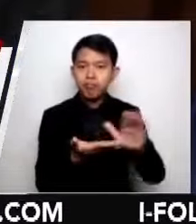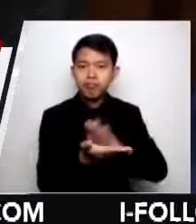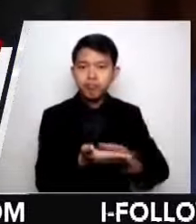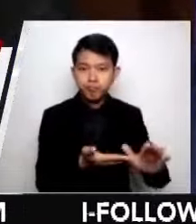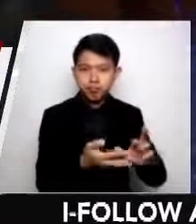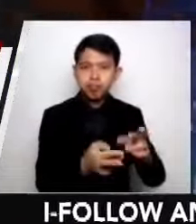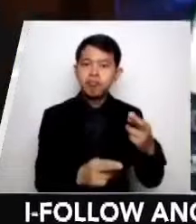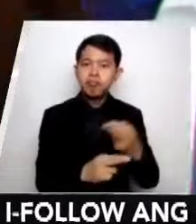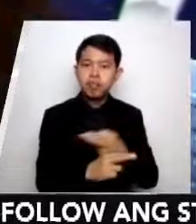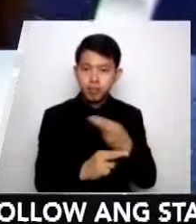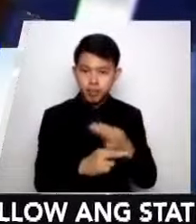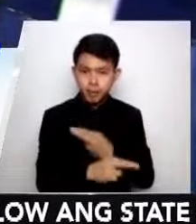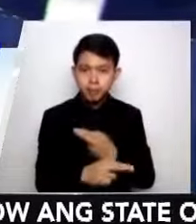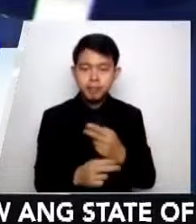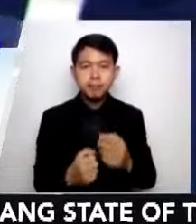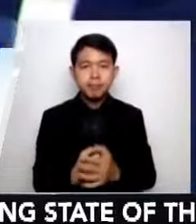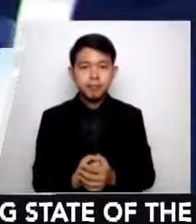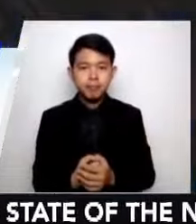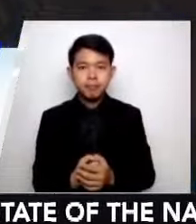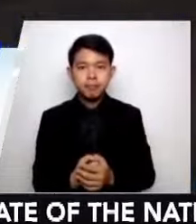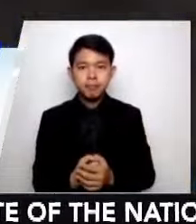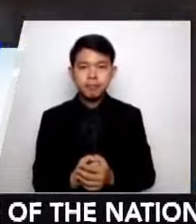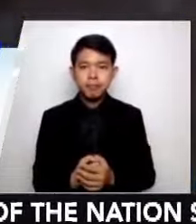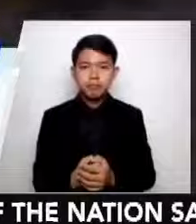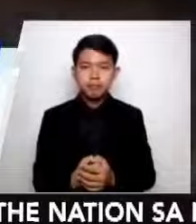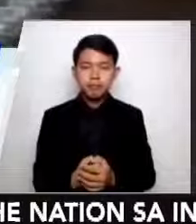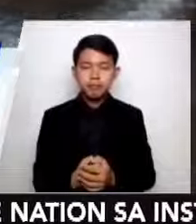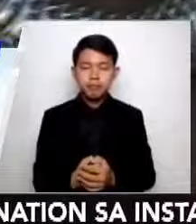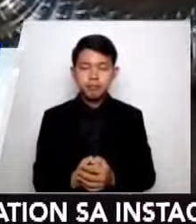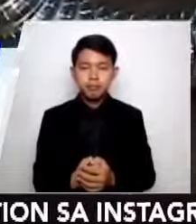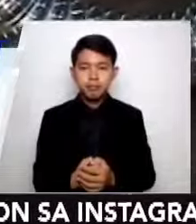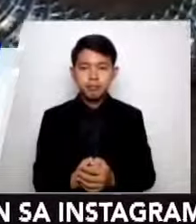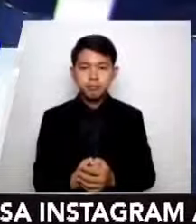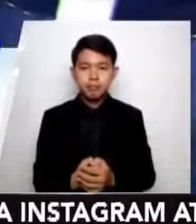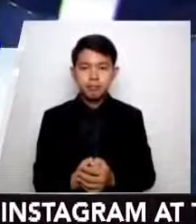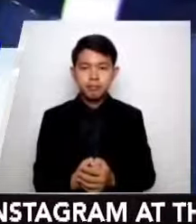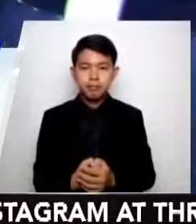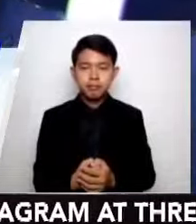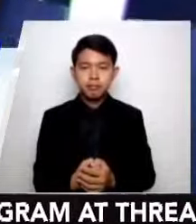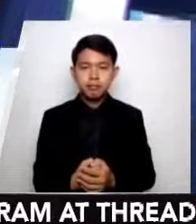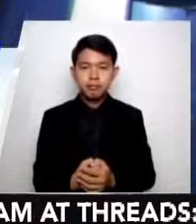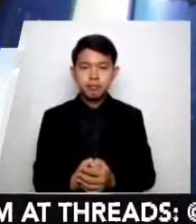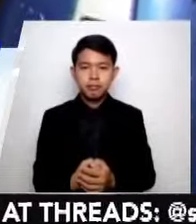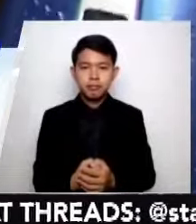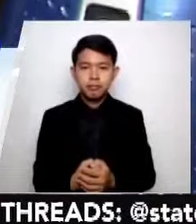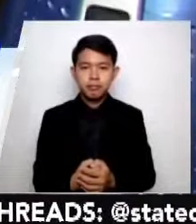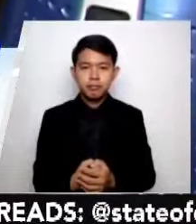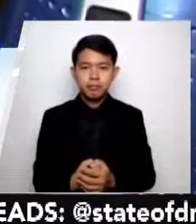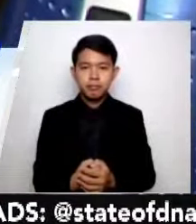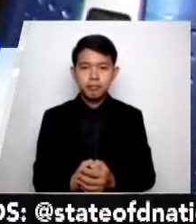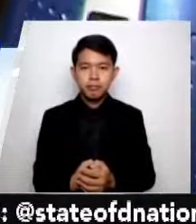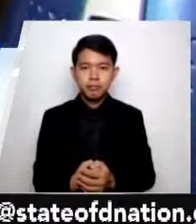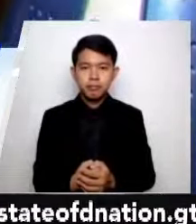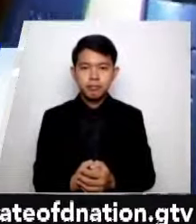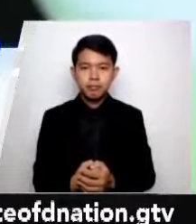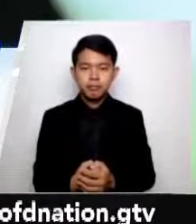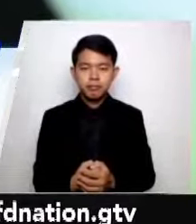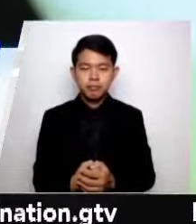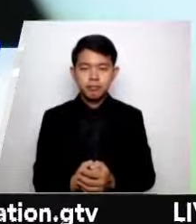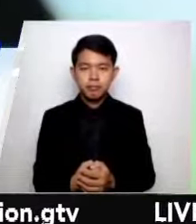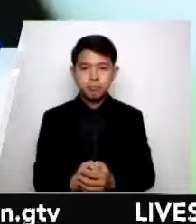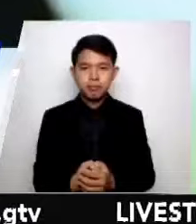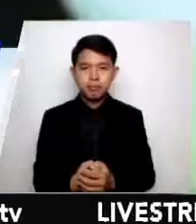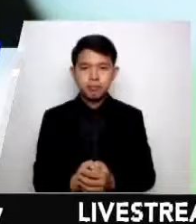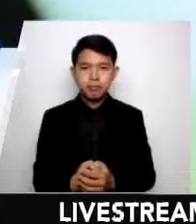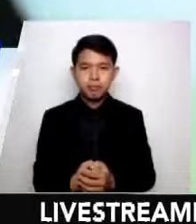ibabao po natin para masipsip po yung mga maliliit po na na particles and